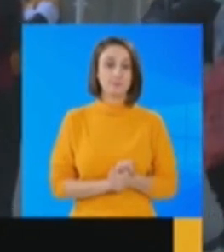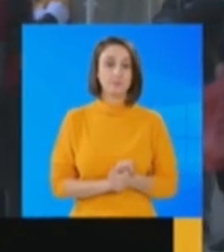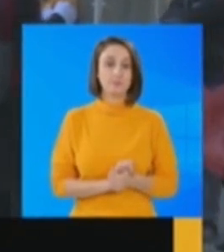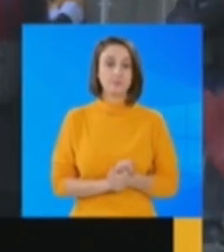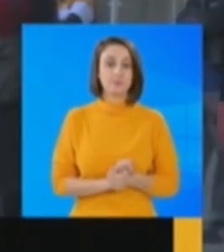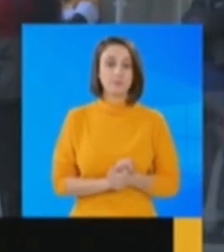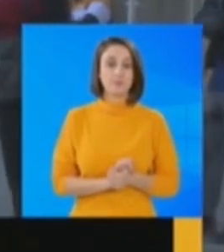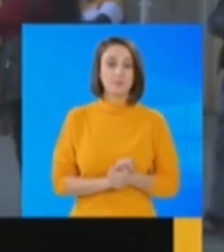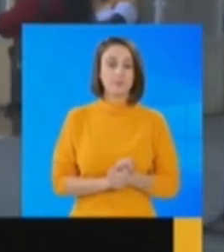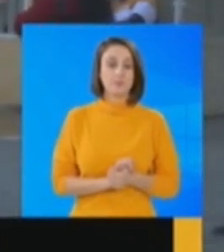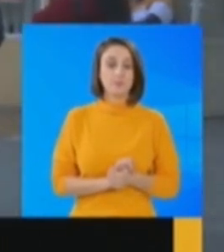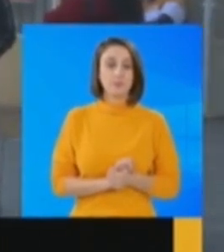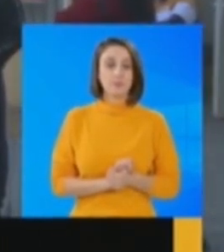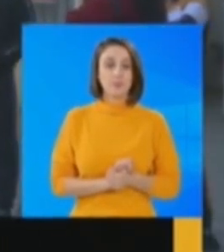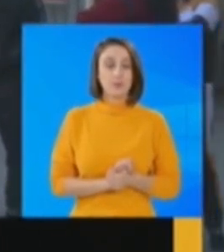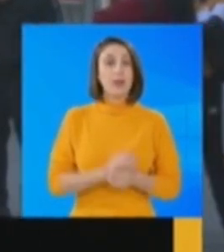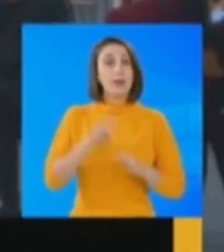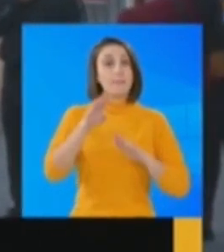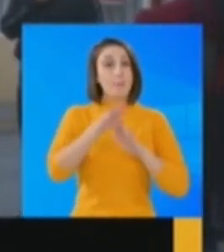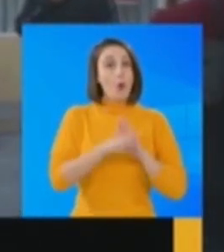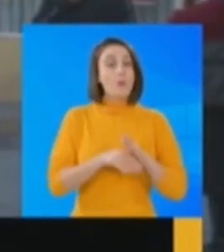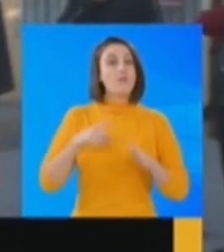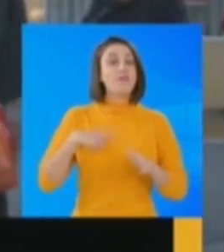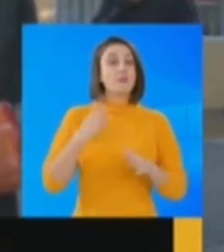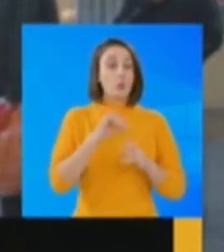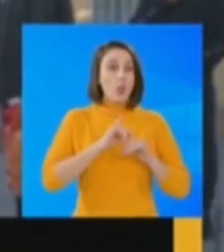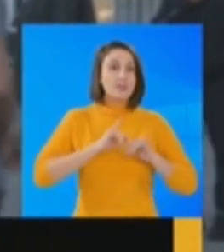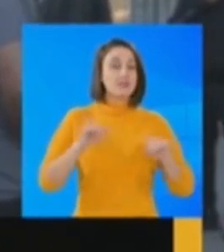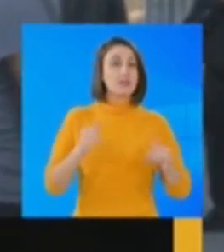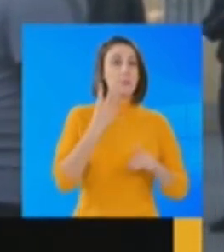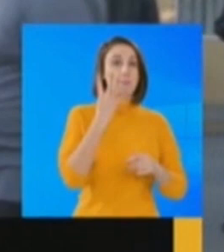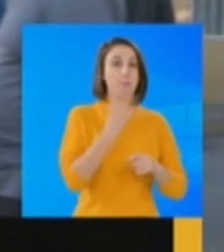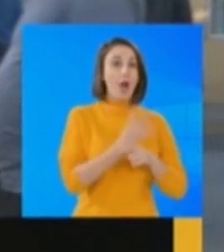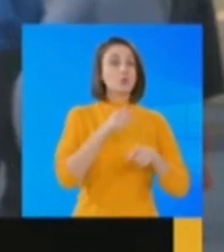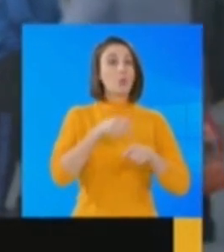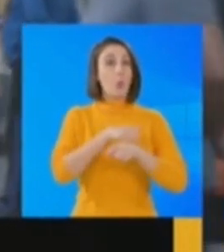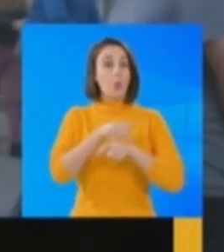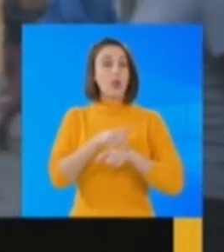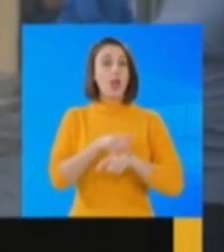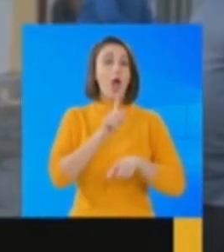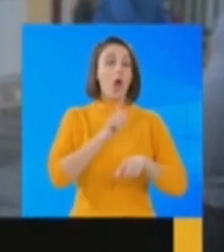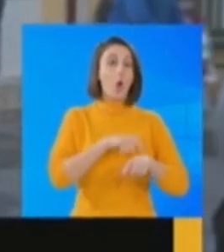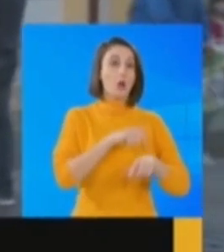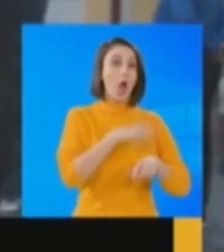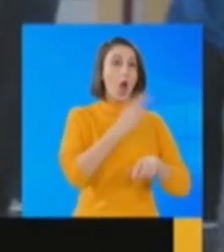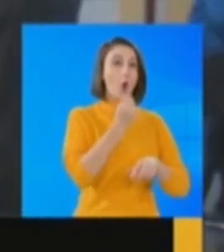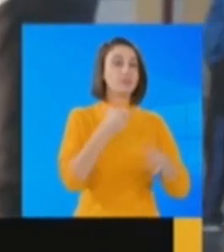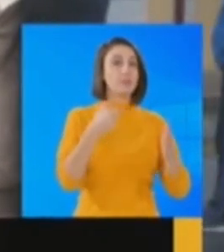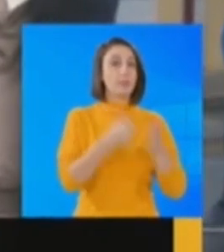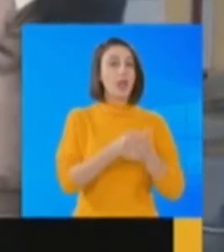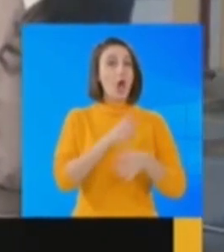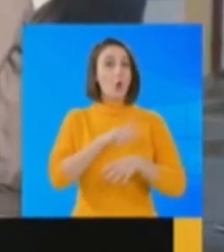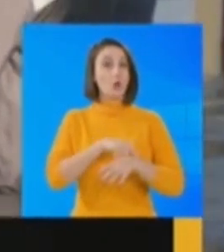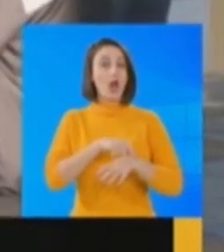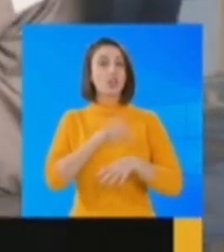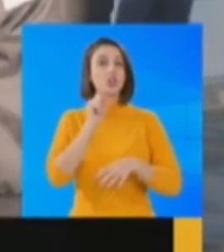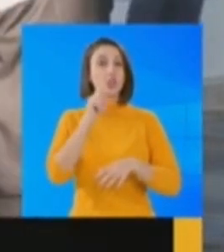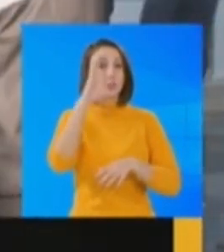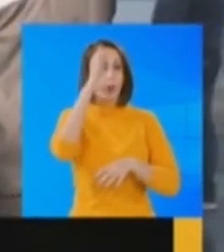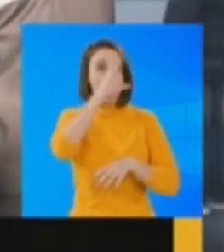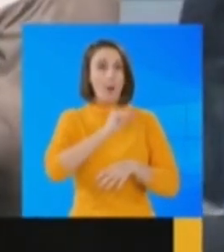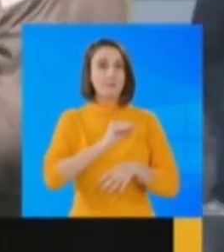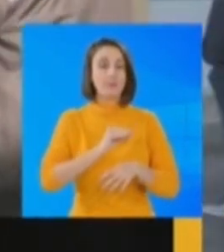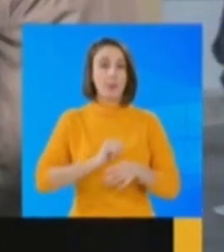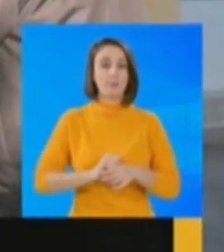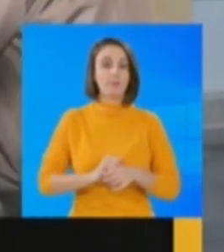Potrivit reprezentanților Consiliului Județean Ilfov, programul va fi unul extins cu 4 ore, mai exact de la 8 dimineața până la orele